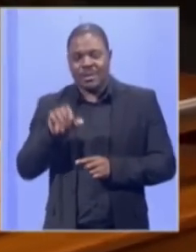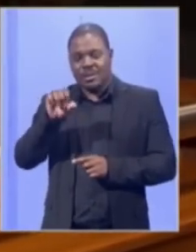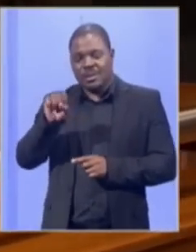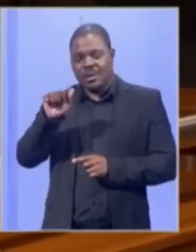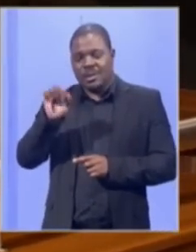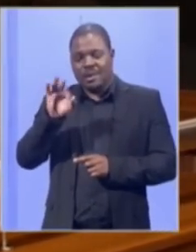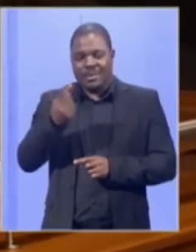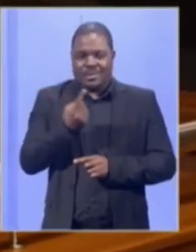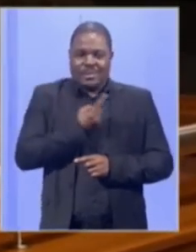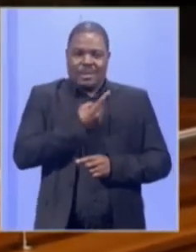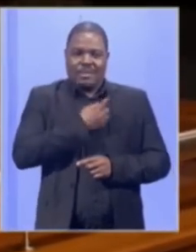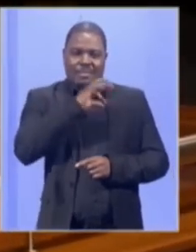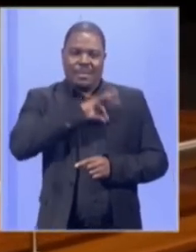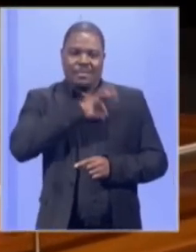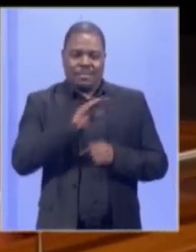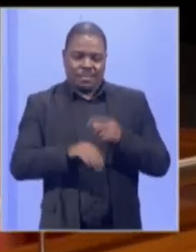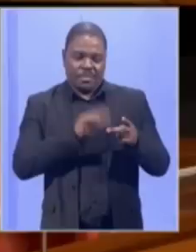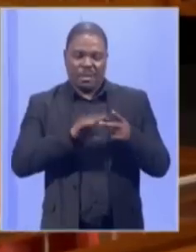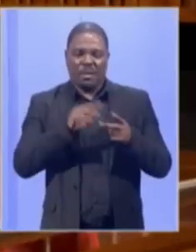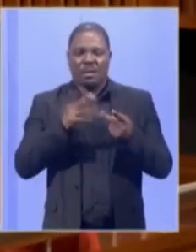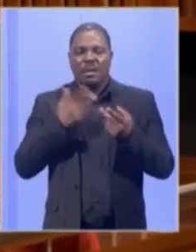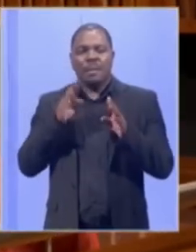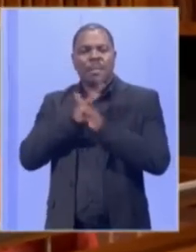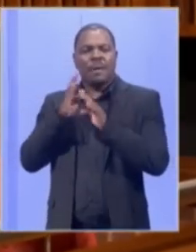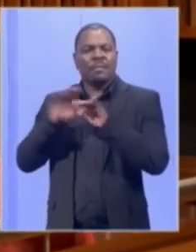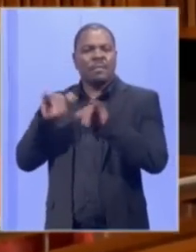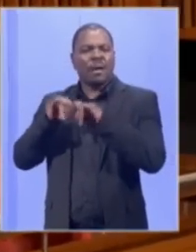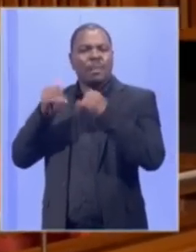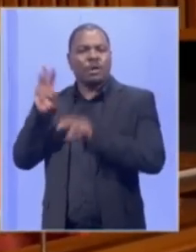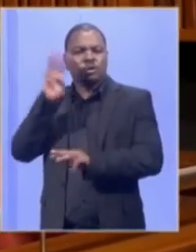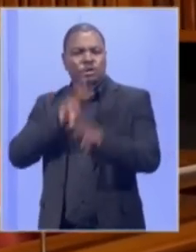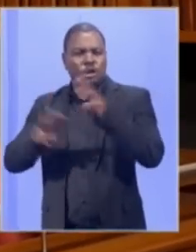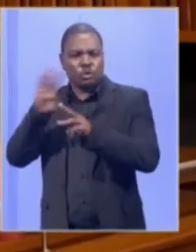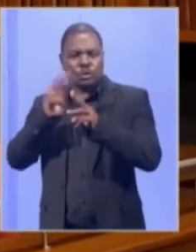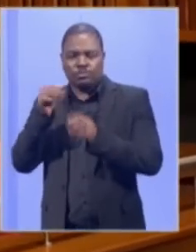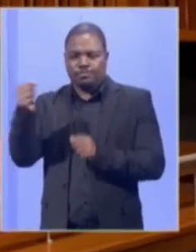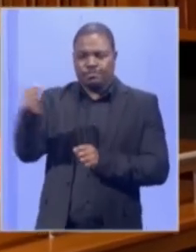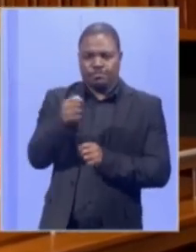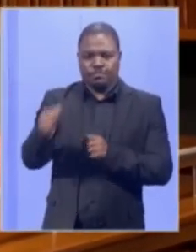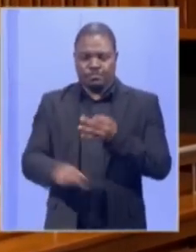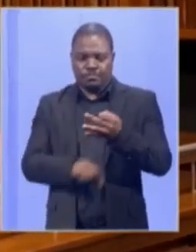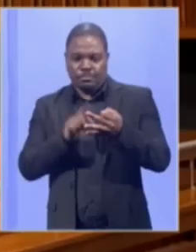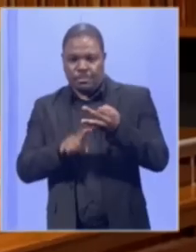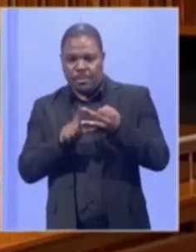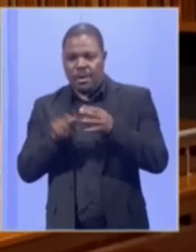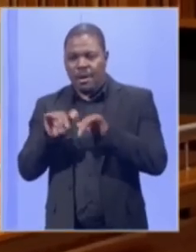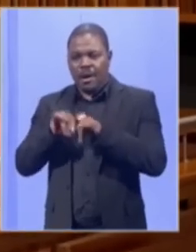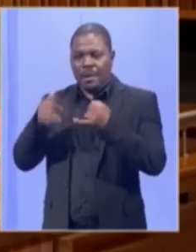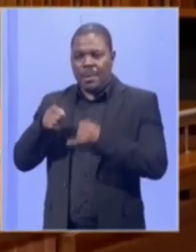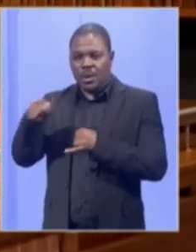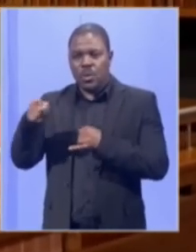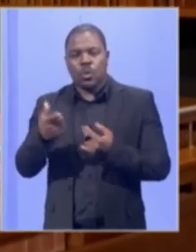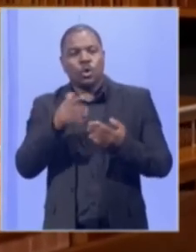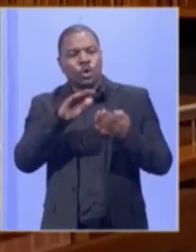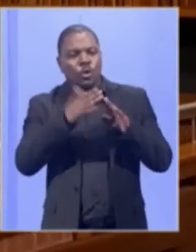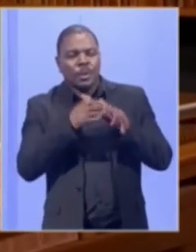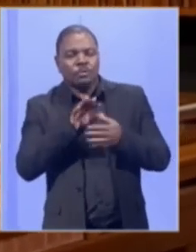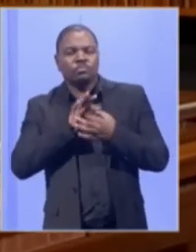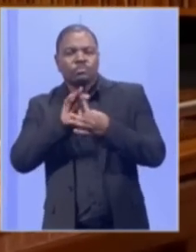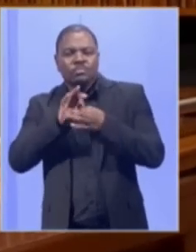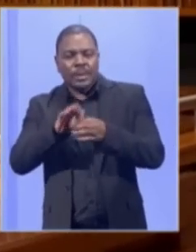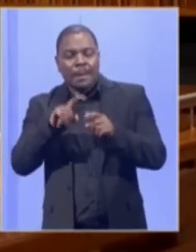hae ho kenyelletsa le ho hira khamphani ya private ya tshireletso le khamphani e sebetsanang le dikamano tsa baahi ntle le tumello